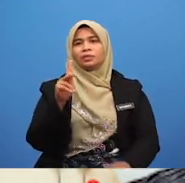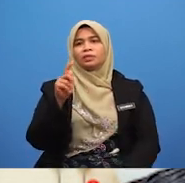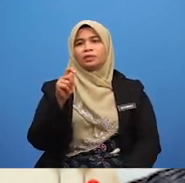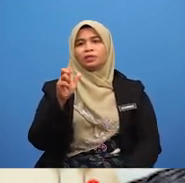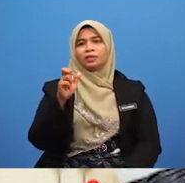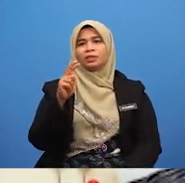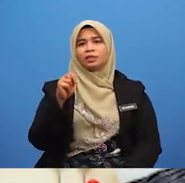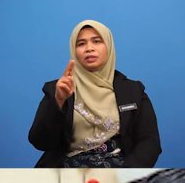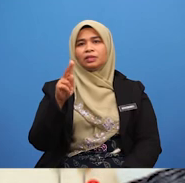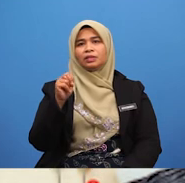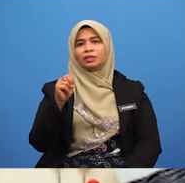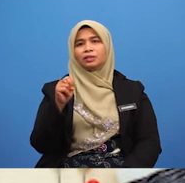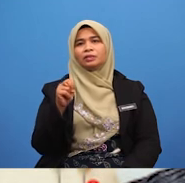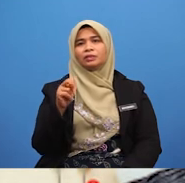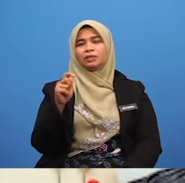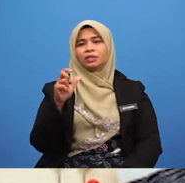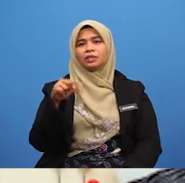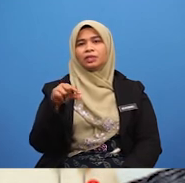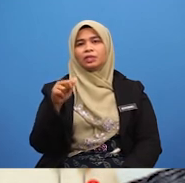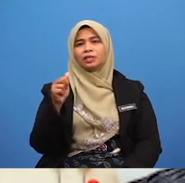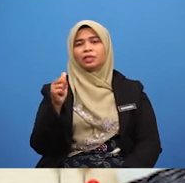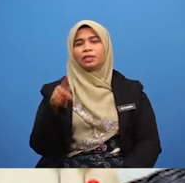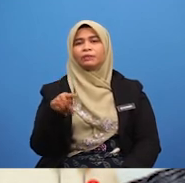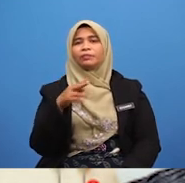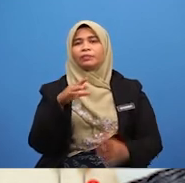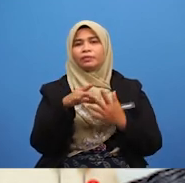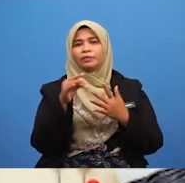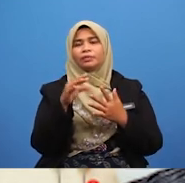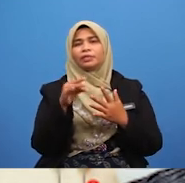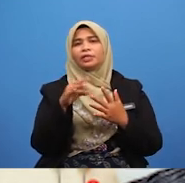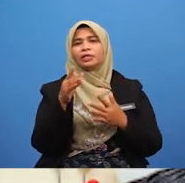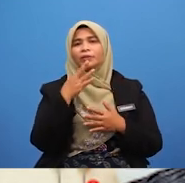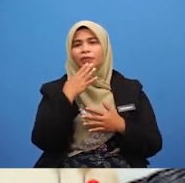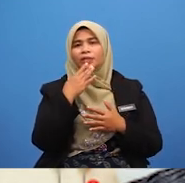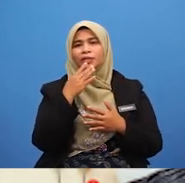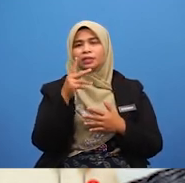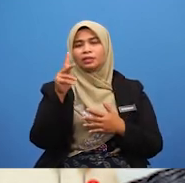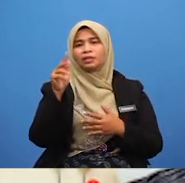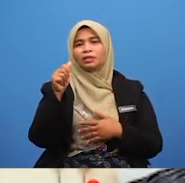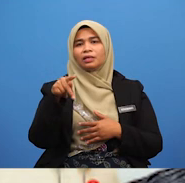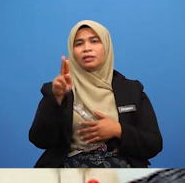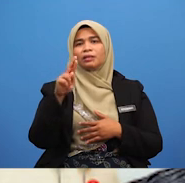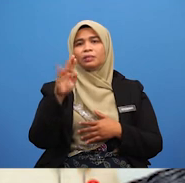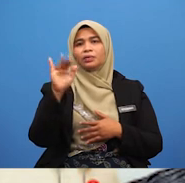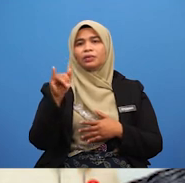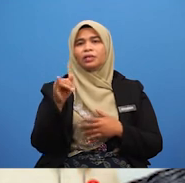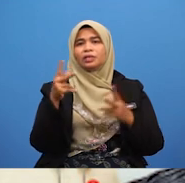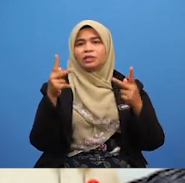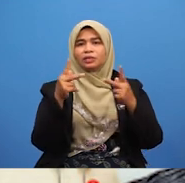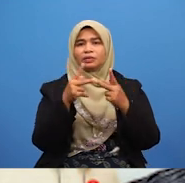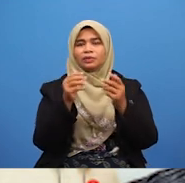Pelajar perlulah memilih warna kapur tukang jahit yang sesuai dengan warna fabric.